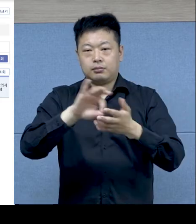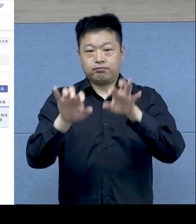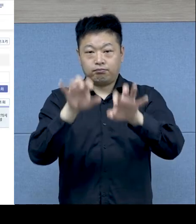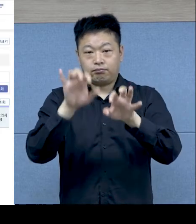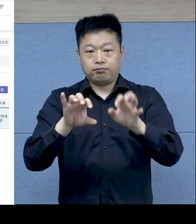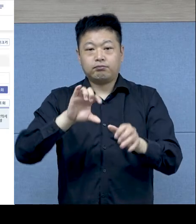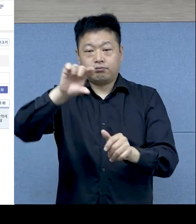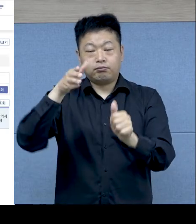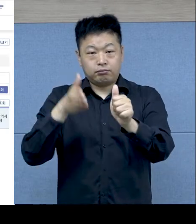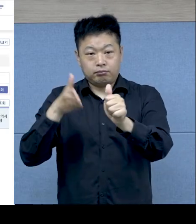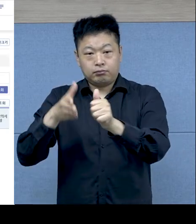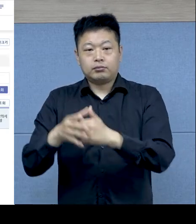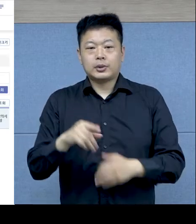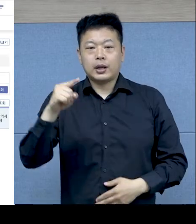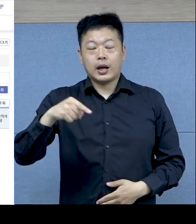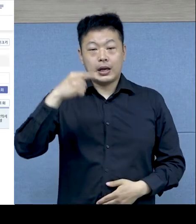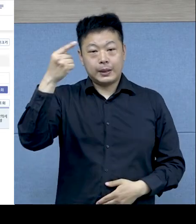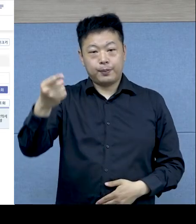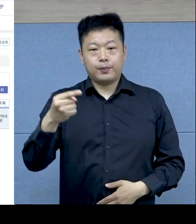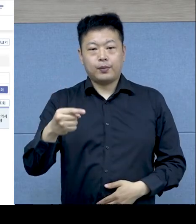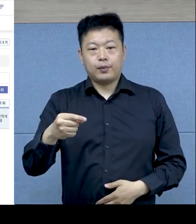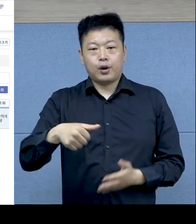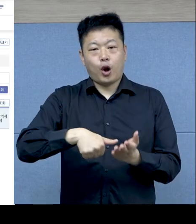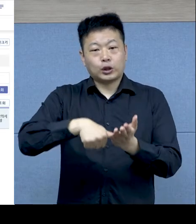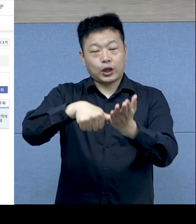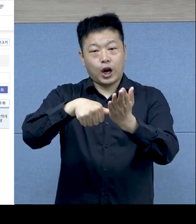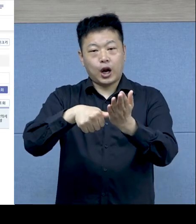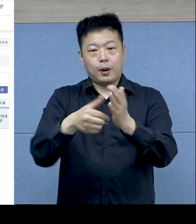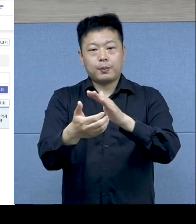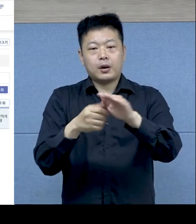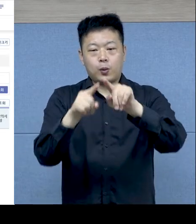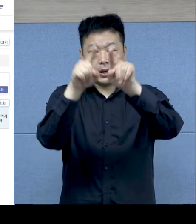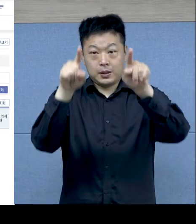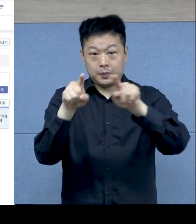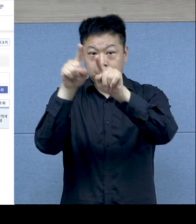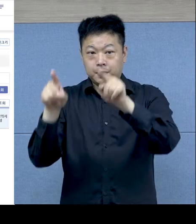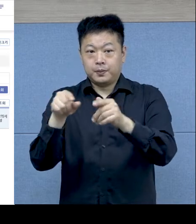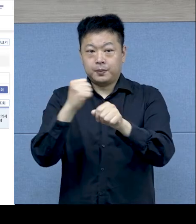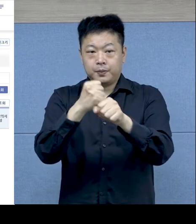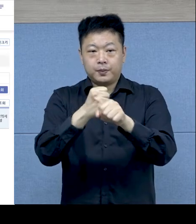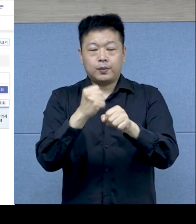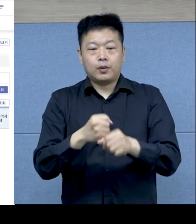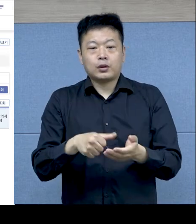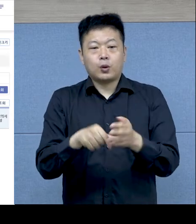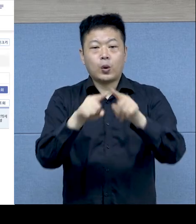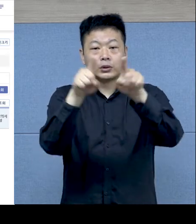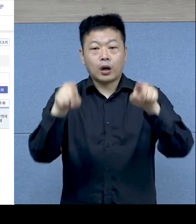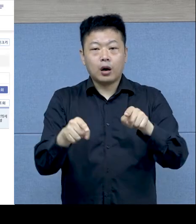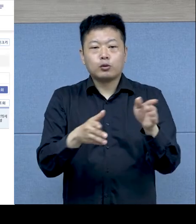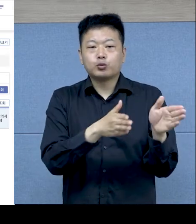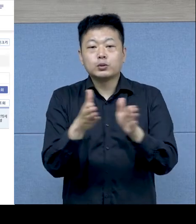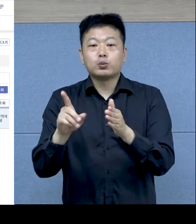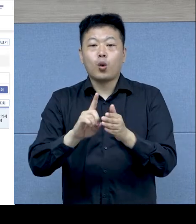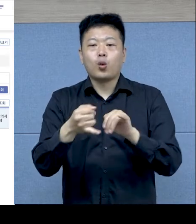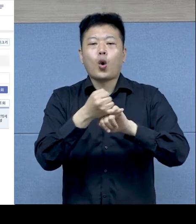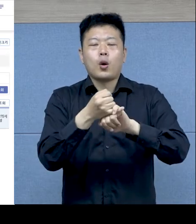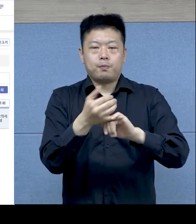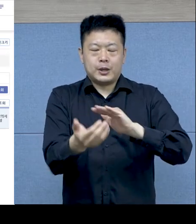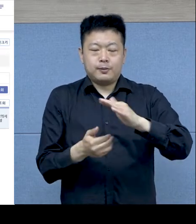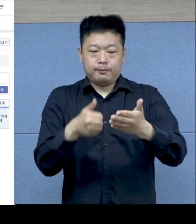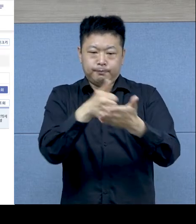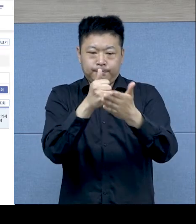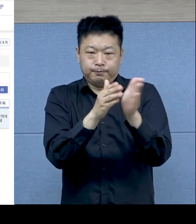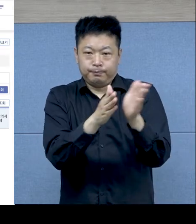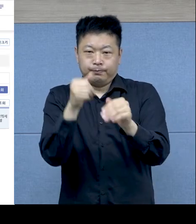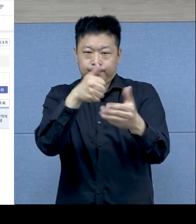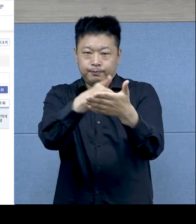네, 다음으로는 결제선 관리인데요. 지출결의서를 출력하시기 전에 반드시 이제 사전에 설정해 주셔야 할